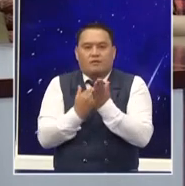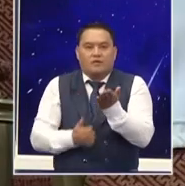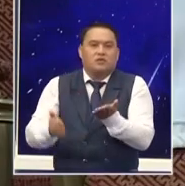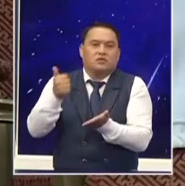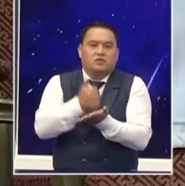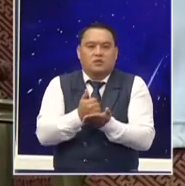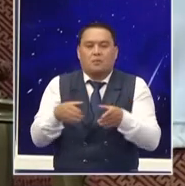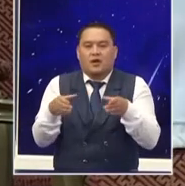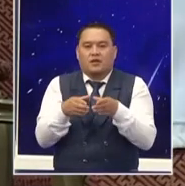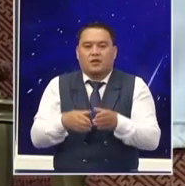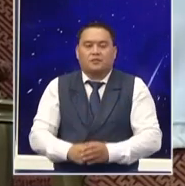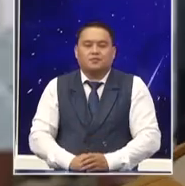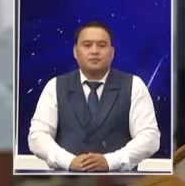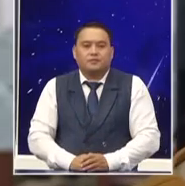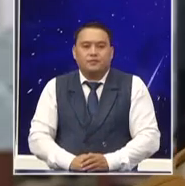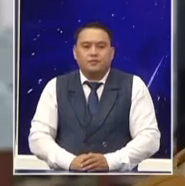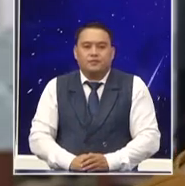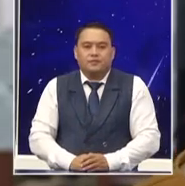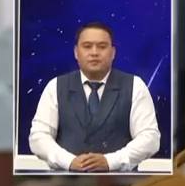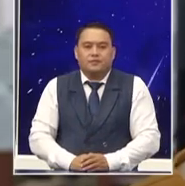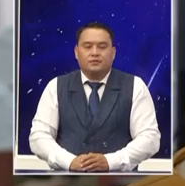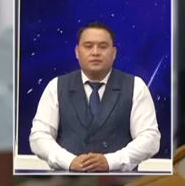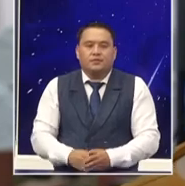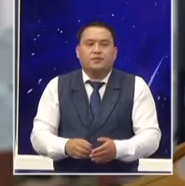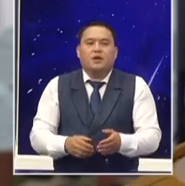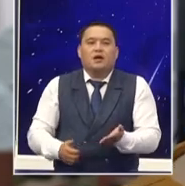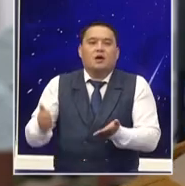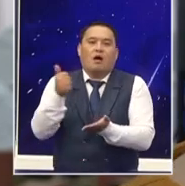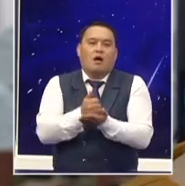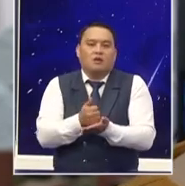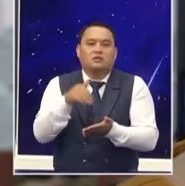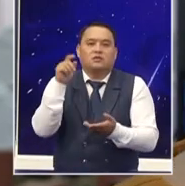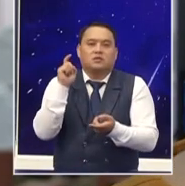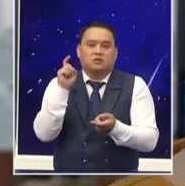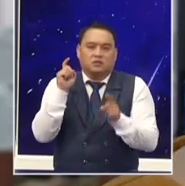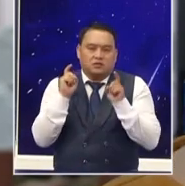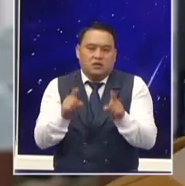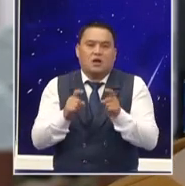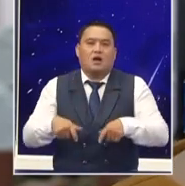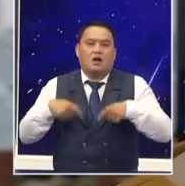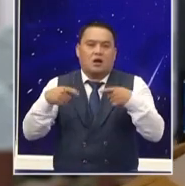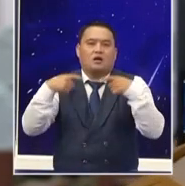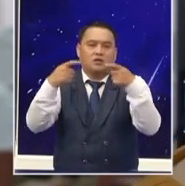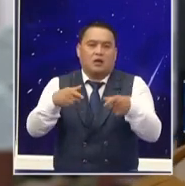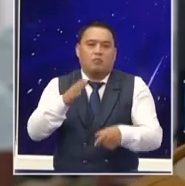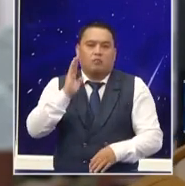кадрового резерва партии. Кандидаты, которые зарегистрировались, пройдут несколько этапов. У